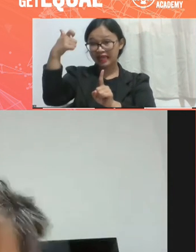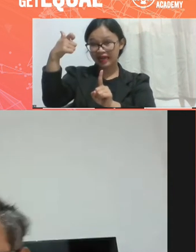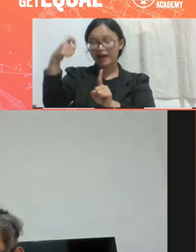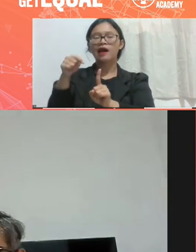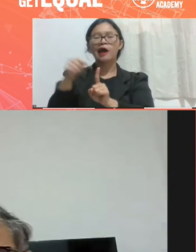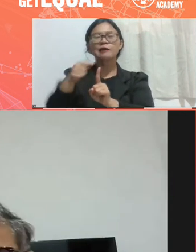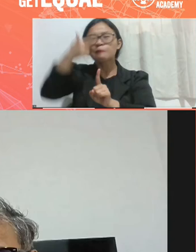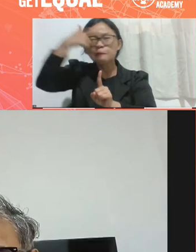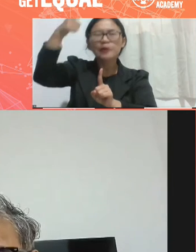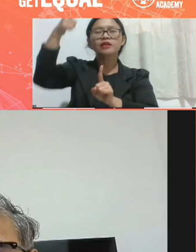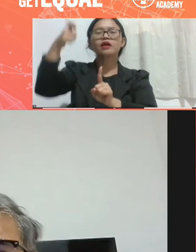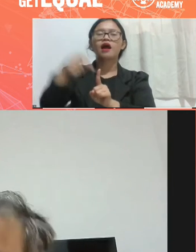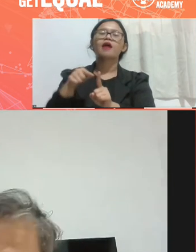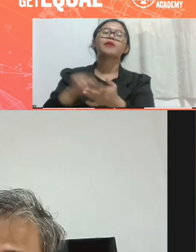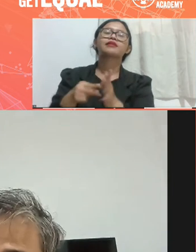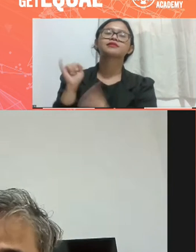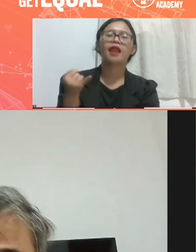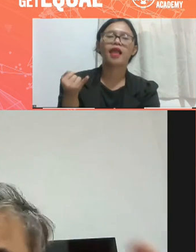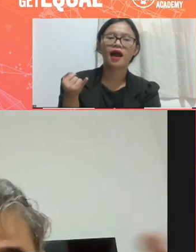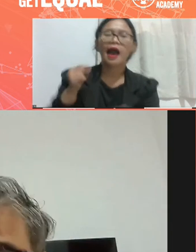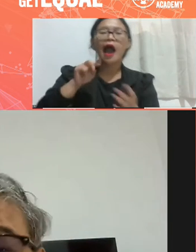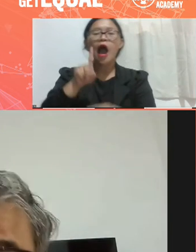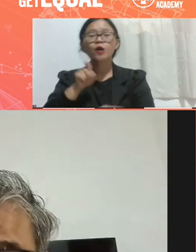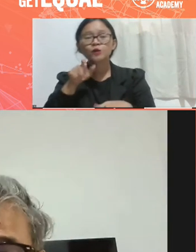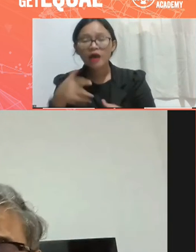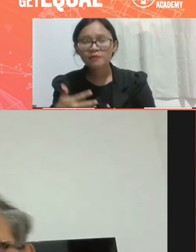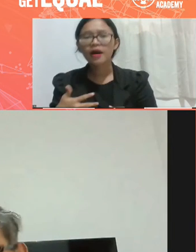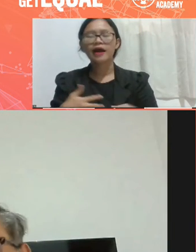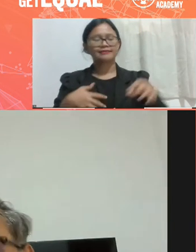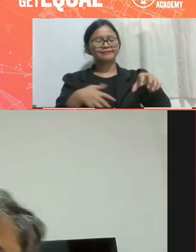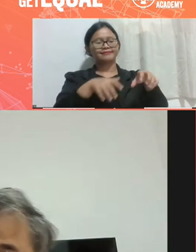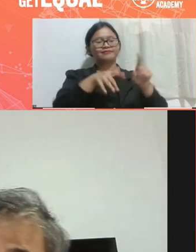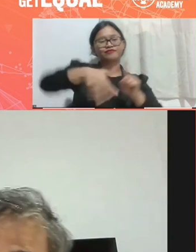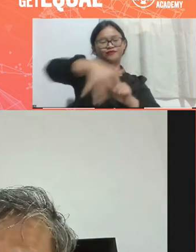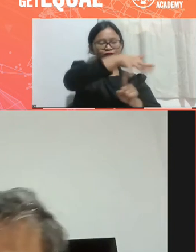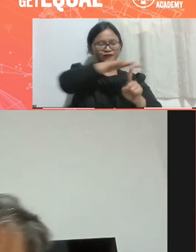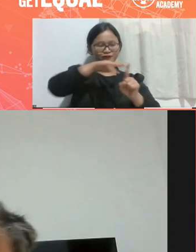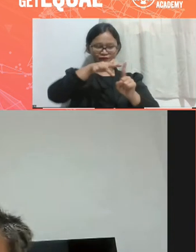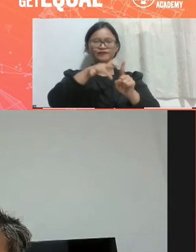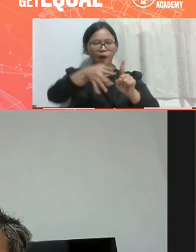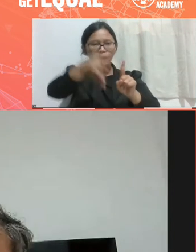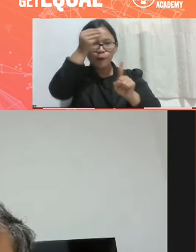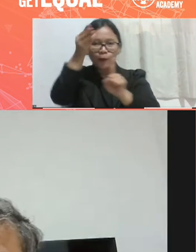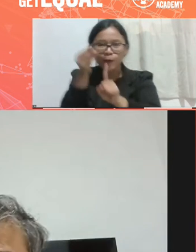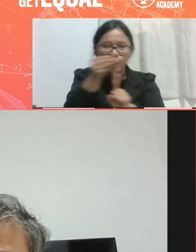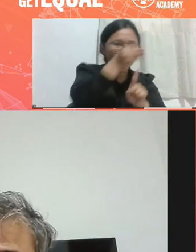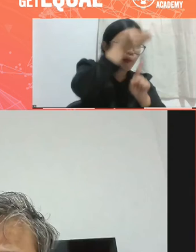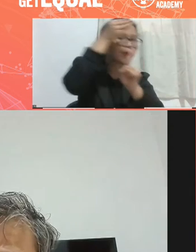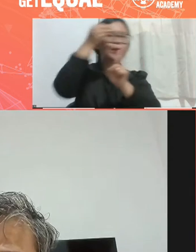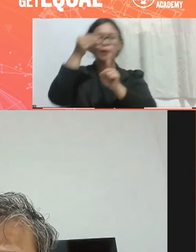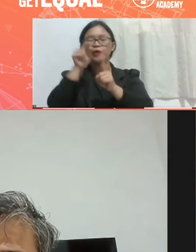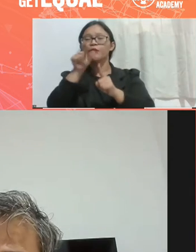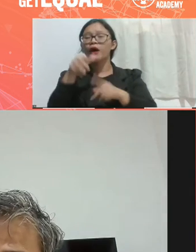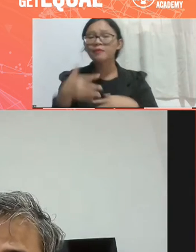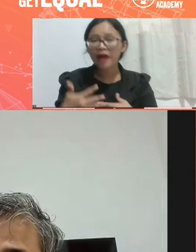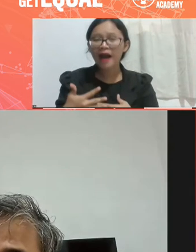ruangan. Nah, kamu harus masuk ke sebuah ruangan di mana kamu bisa belajar dari banyak orang. Nah, saya belajar dari anak-anak muda ini. Nah, anak muda ini saya kumpulkan supaya